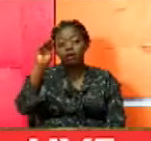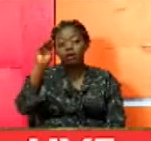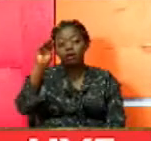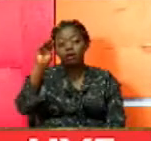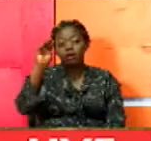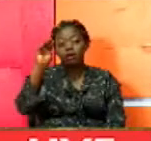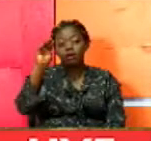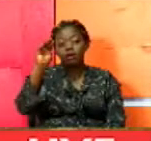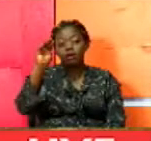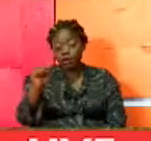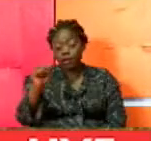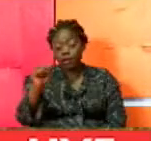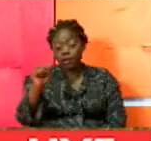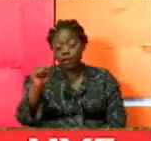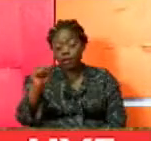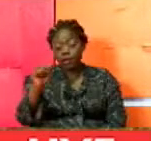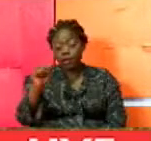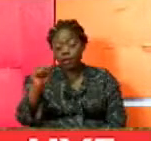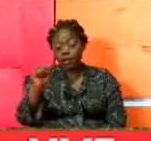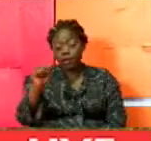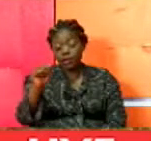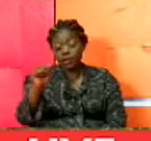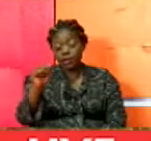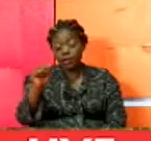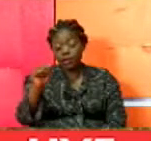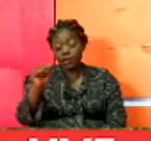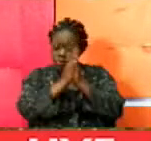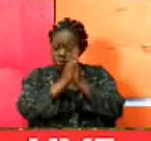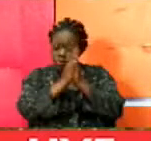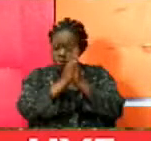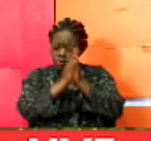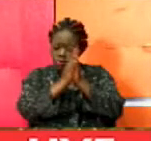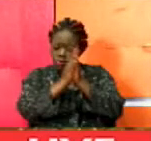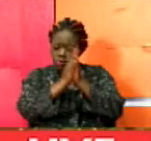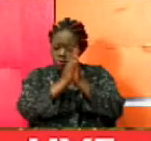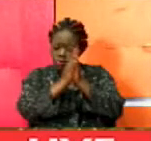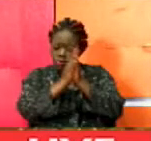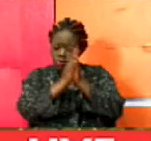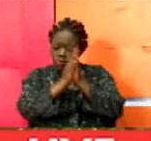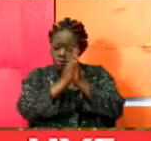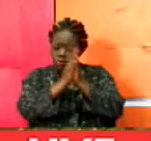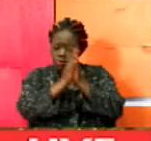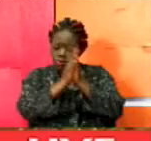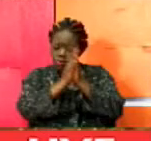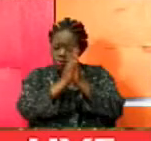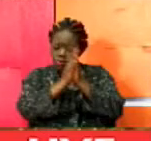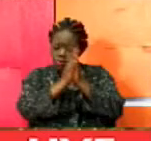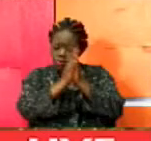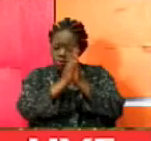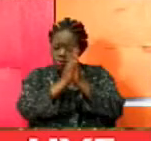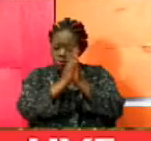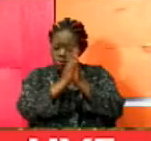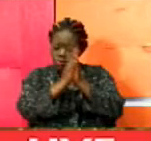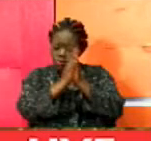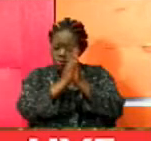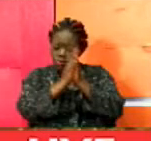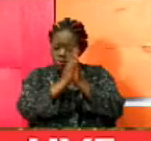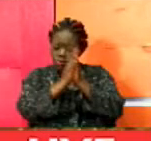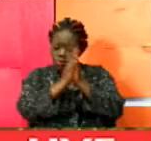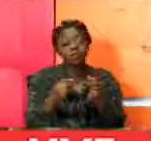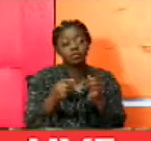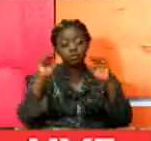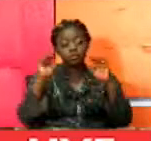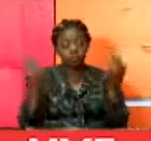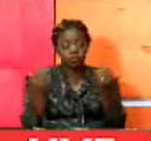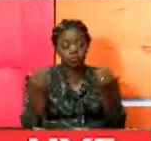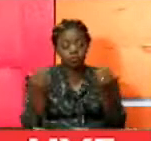mbeebaza ne sekwebaza. Era ekintu mukitwale mu maaso mwebale okubeera ettaala ya Uganda n'ettaala y'ensi